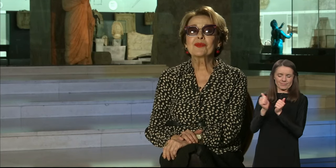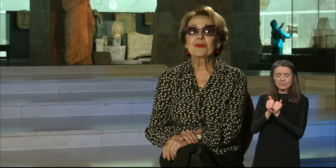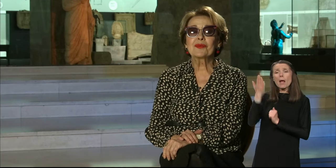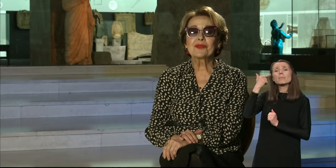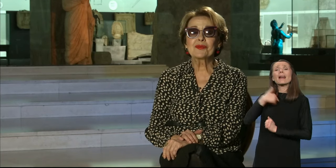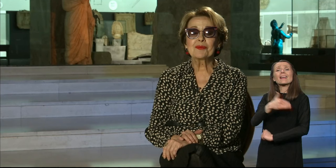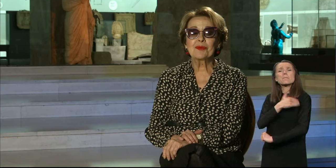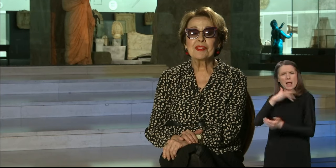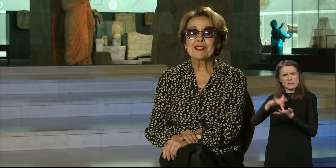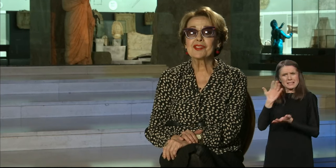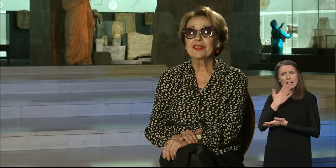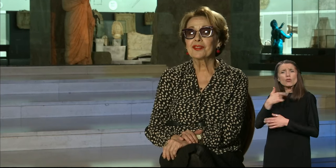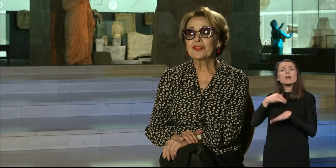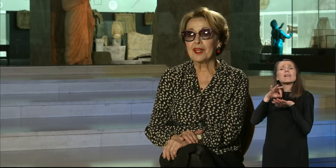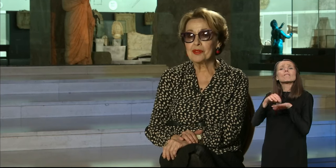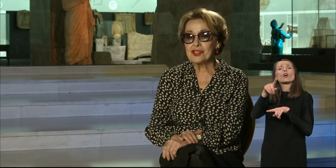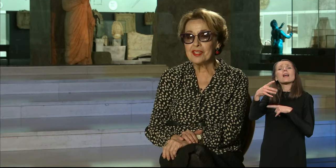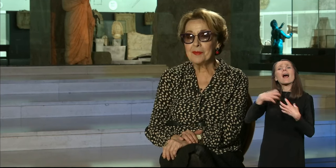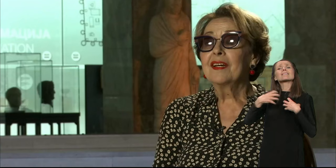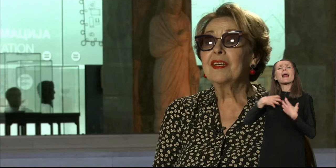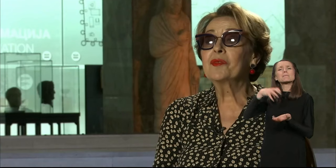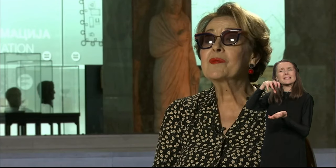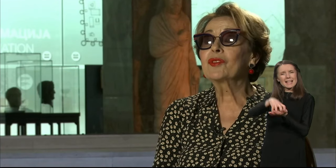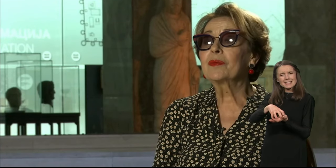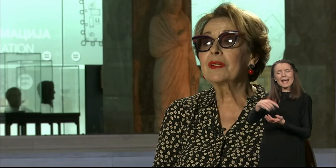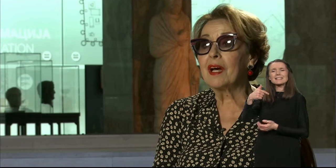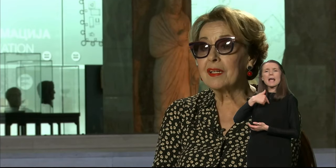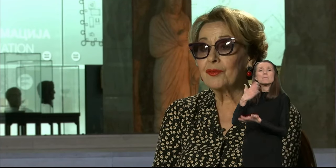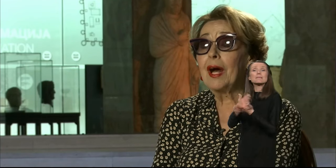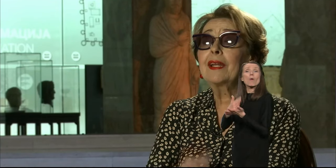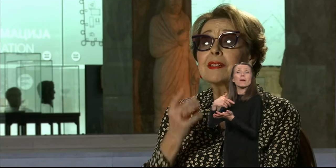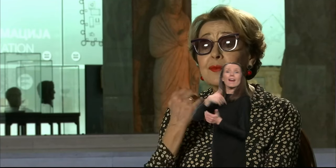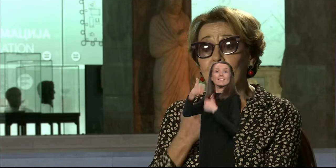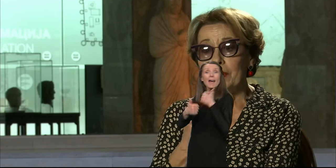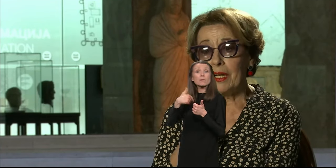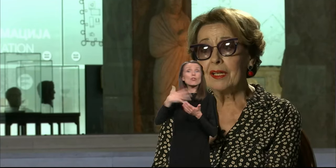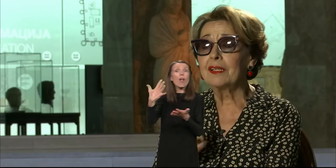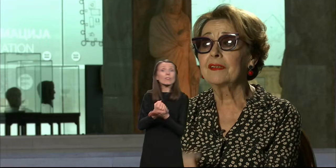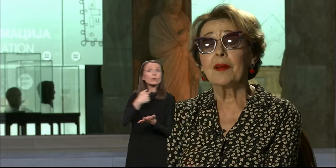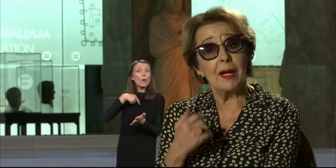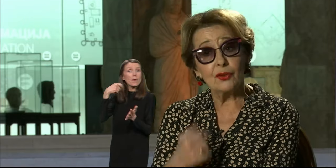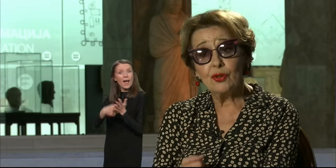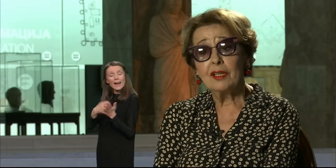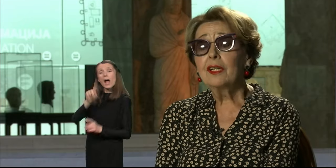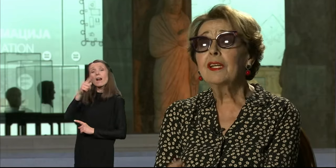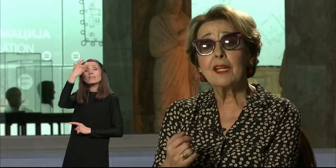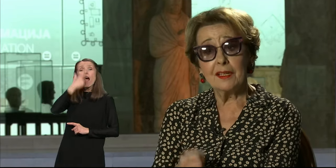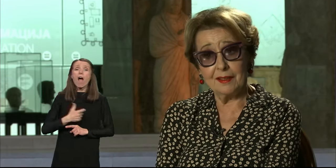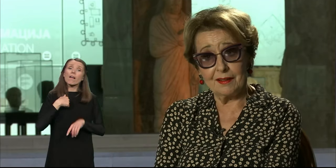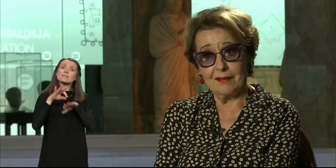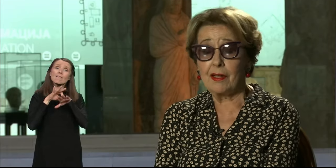onda smo mi izašli na jedno takmičenje i mi smo dobili nagradu. Ali ja sam tu bila i dramaturg